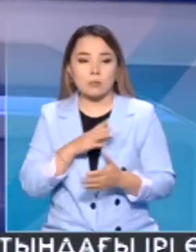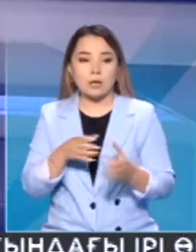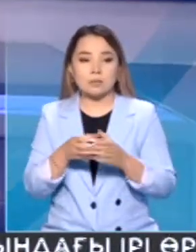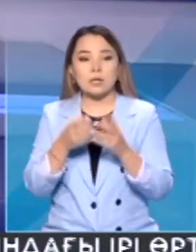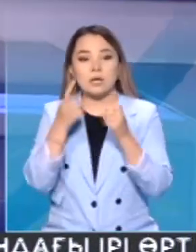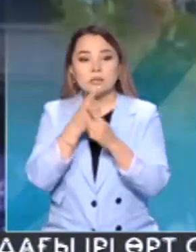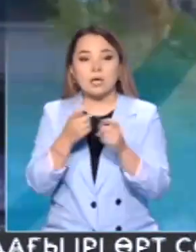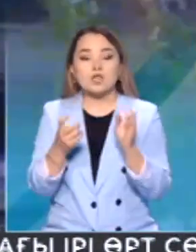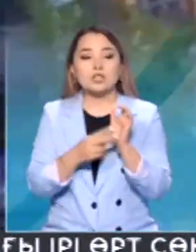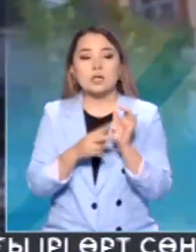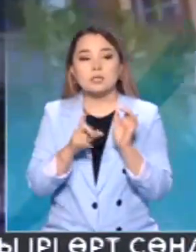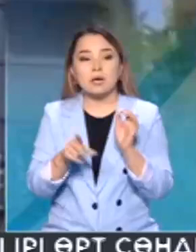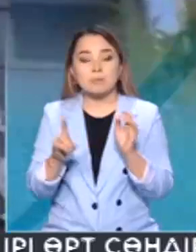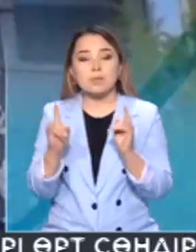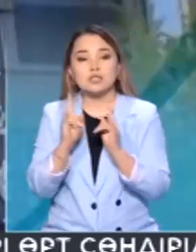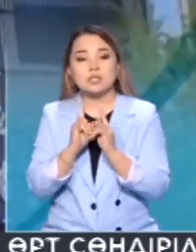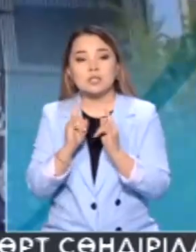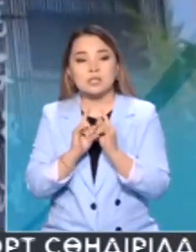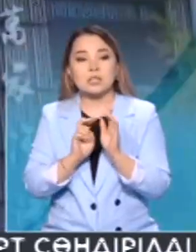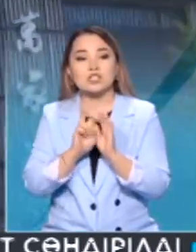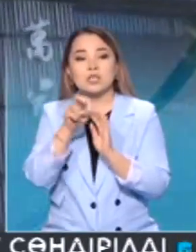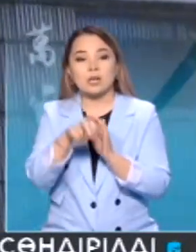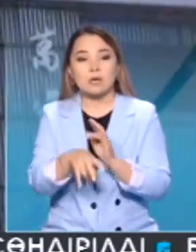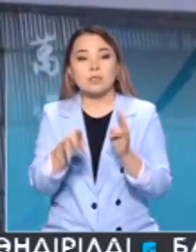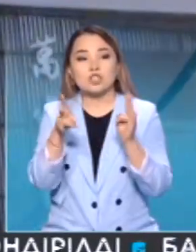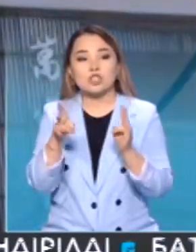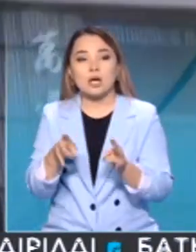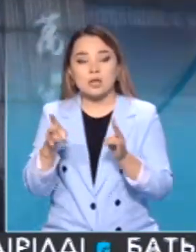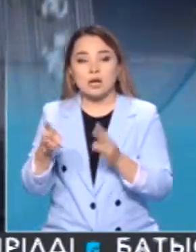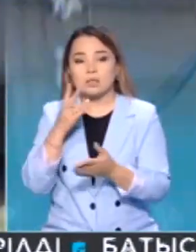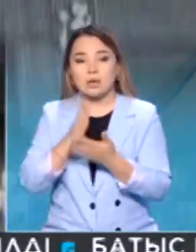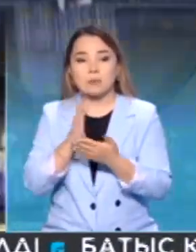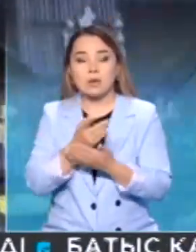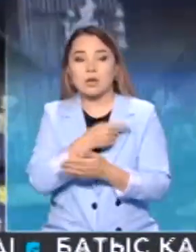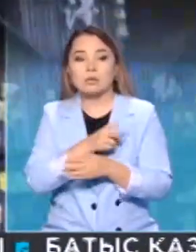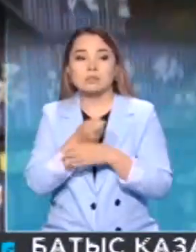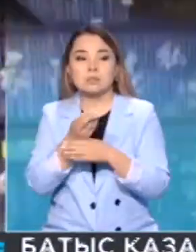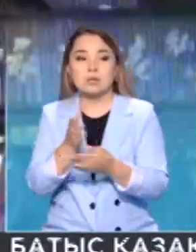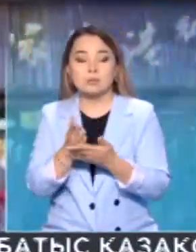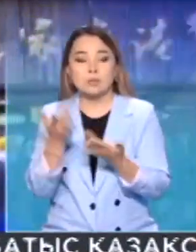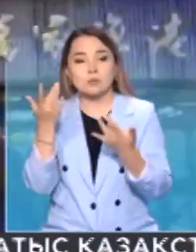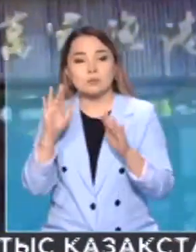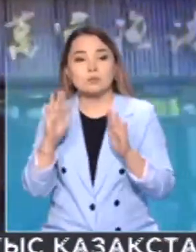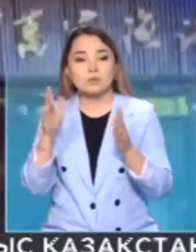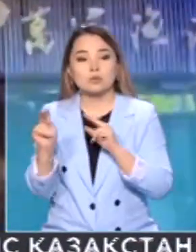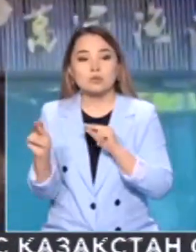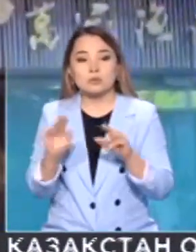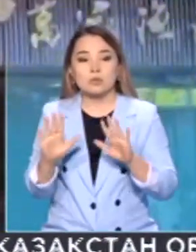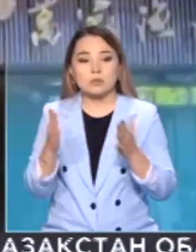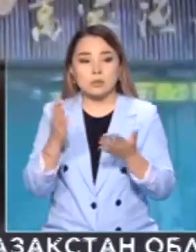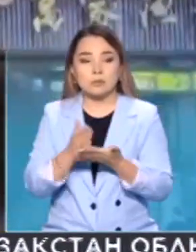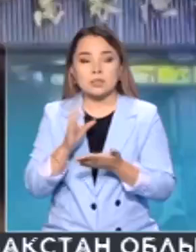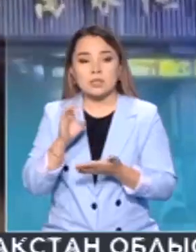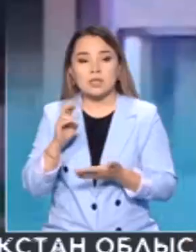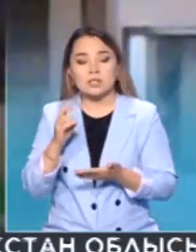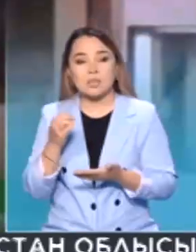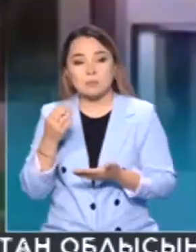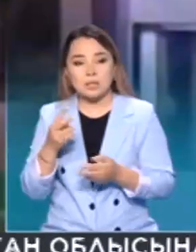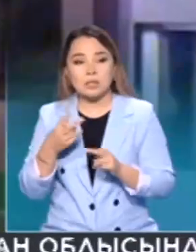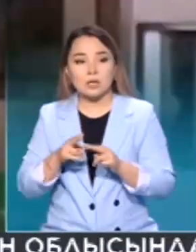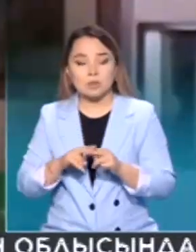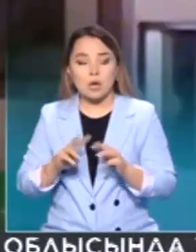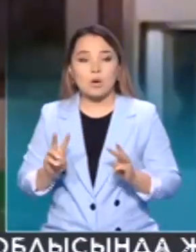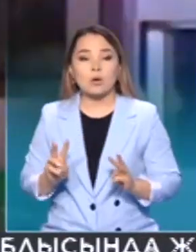отыр. Тағы 7 адам терезеден секіріп жарақат алған. Қазір ауруханада жатыр. Қайғылы оқиғадан соң президент Си Цзиньпин негізгі